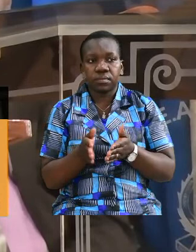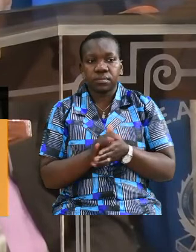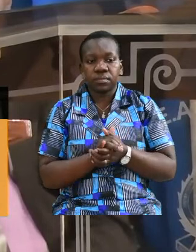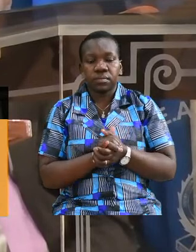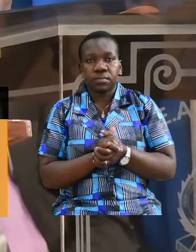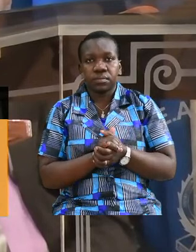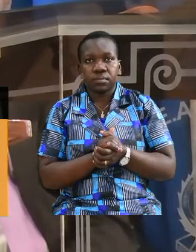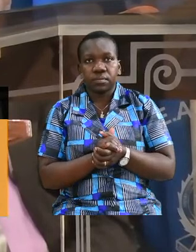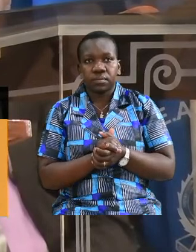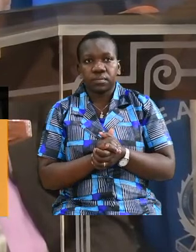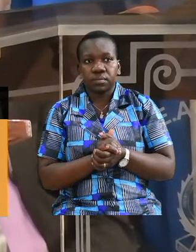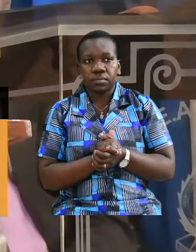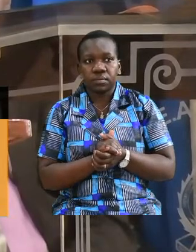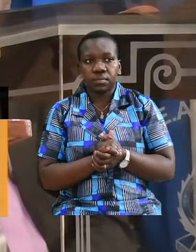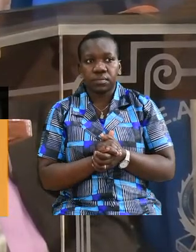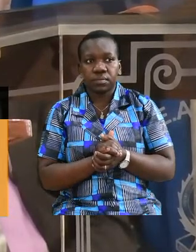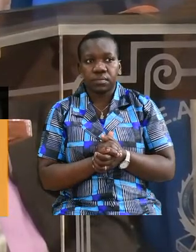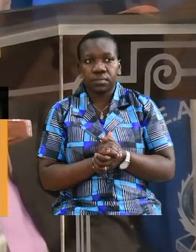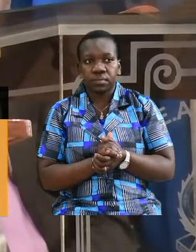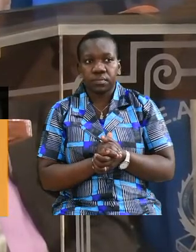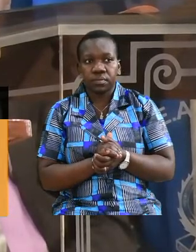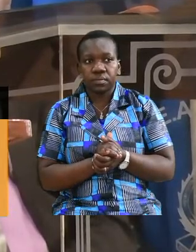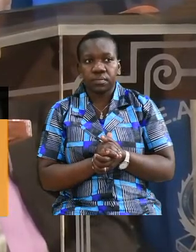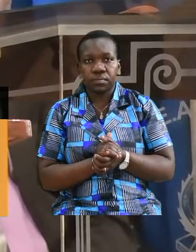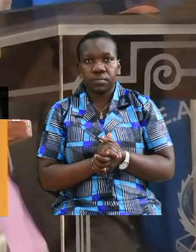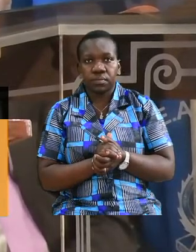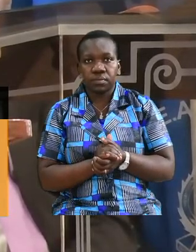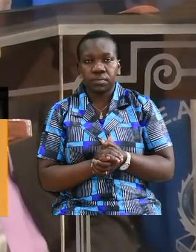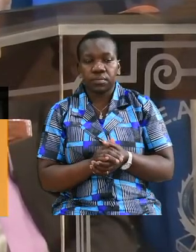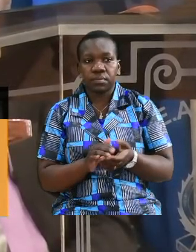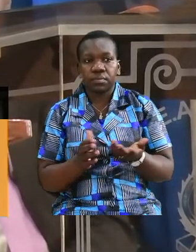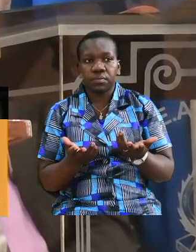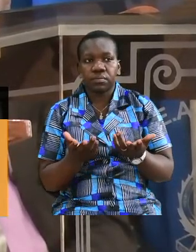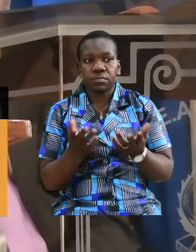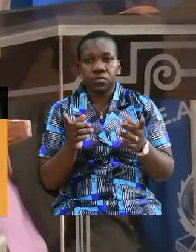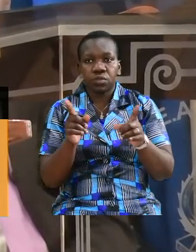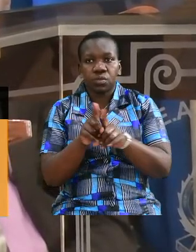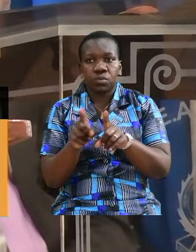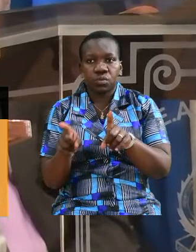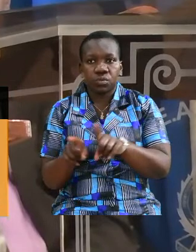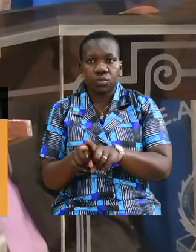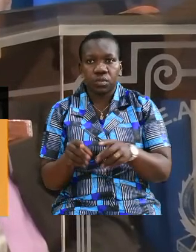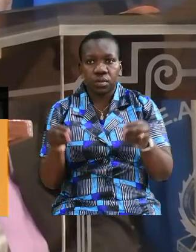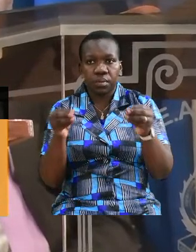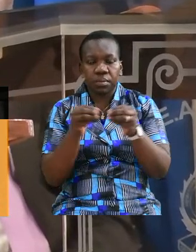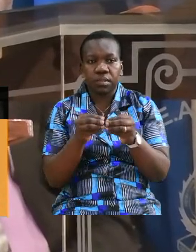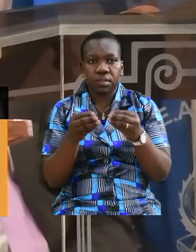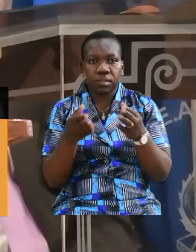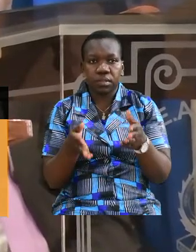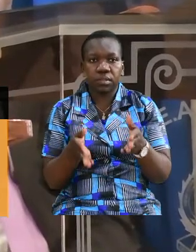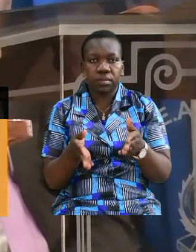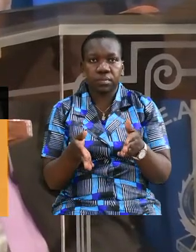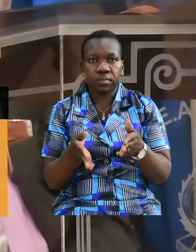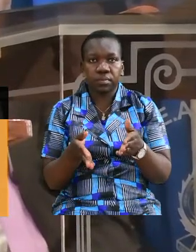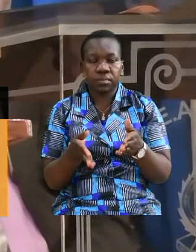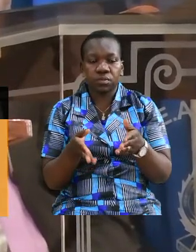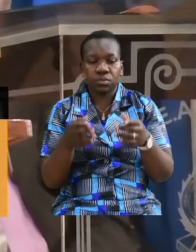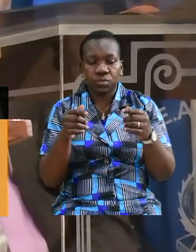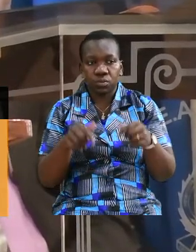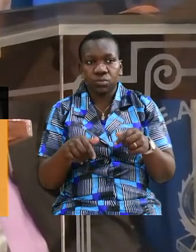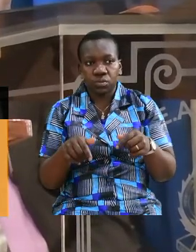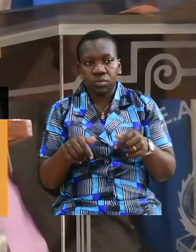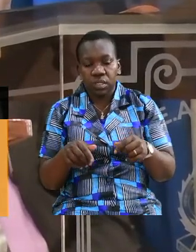Nao choir readers wote wanaulizwa wakutane kwa mkutano wao leo